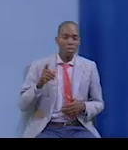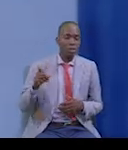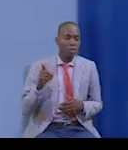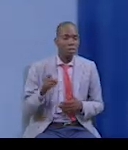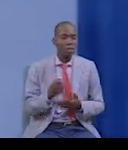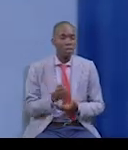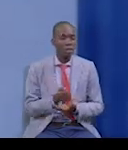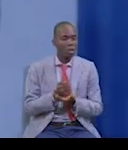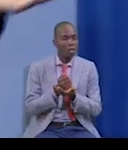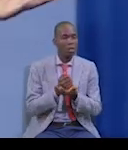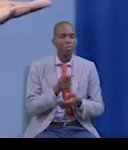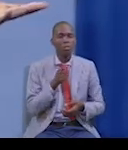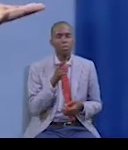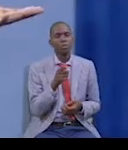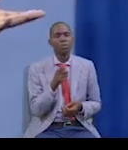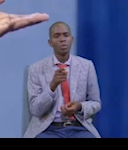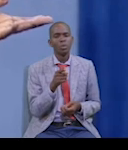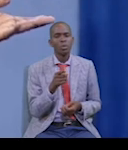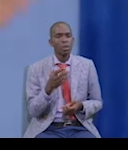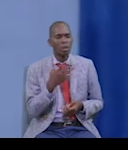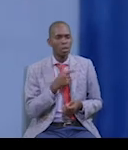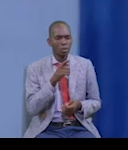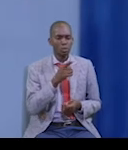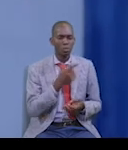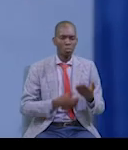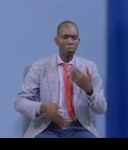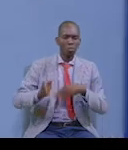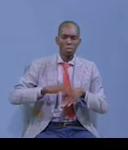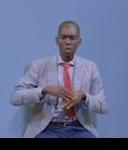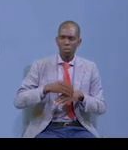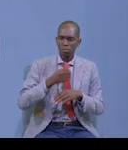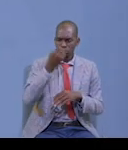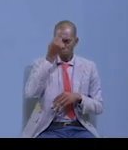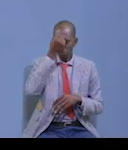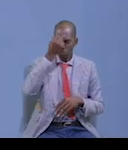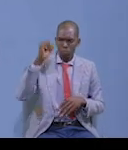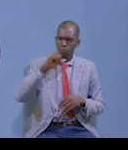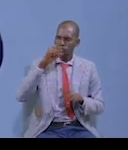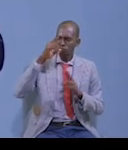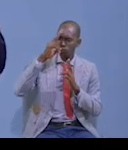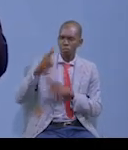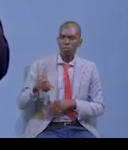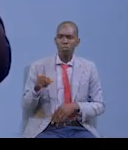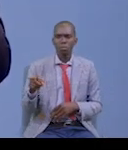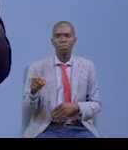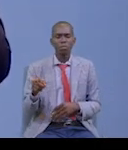సహాయం చేస్తాడు. And then you dishonor him. మీరు ఆయన్ని అగౌరవపరిచారు అనుకోండి.